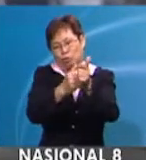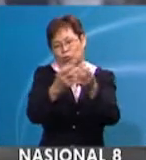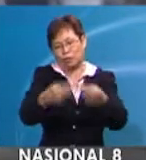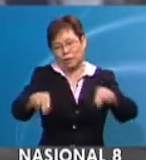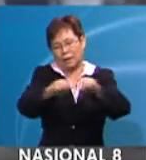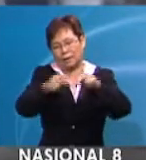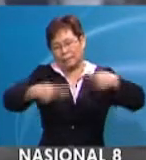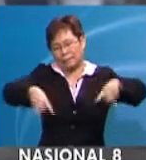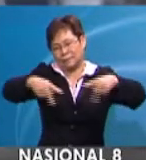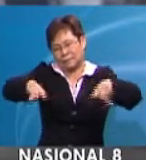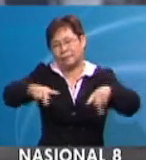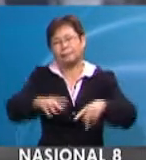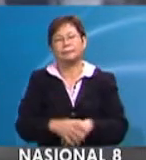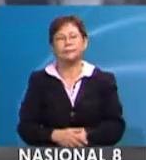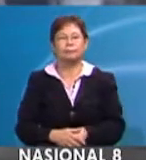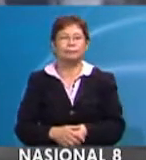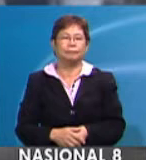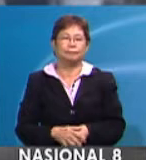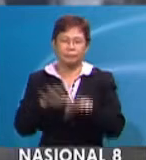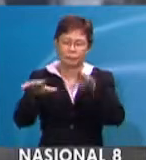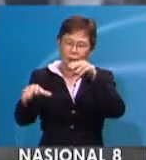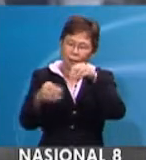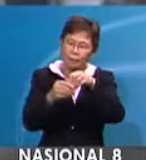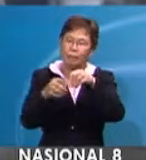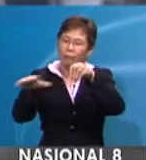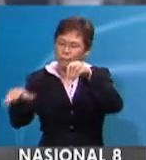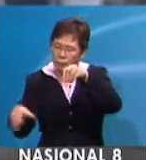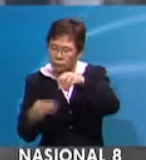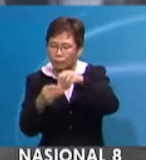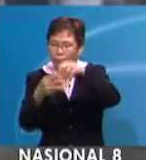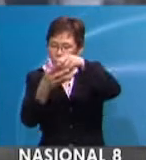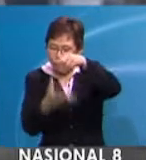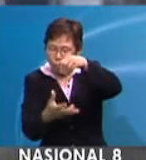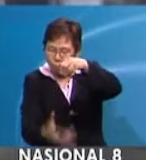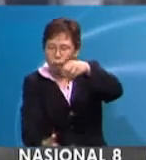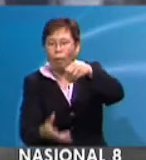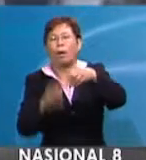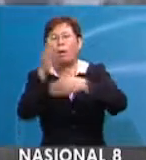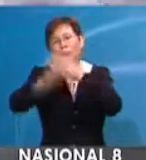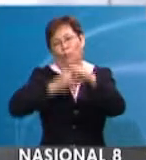pasaran yang bertambah pada Bumiputera.